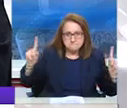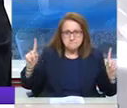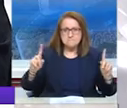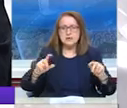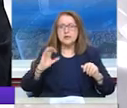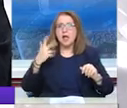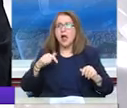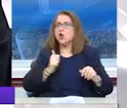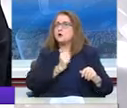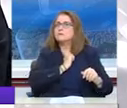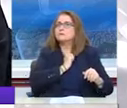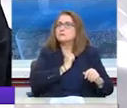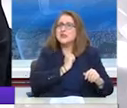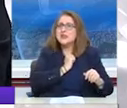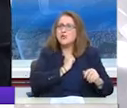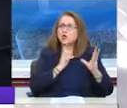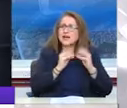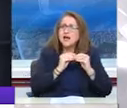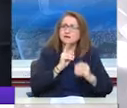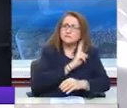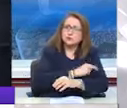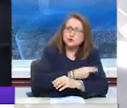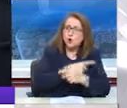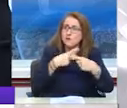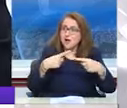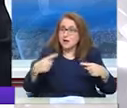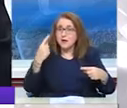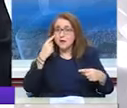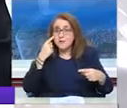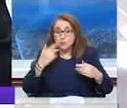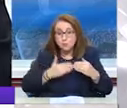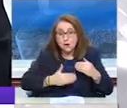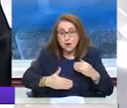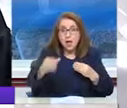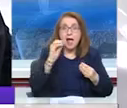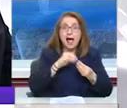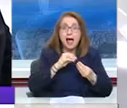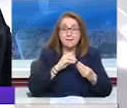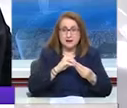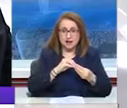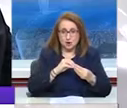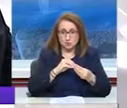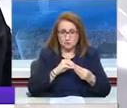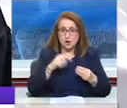δευτεροβάθμια ιδιωτική περίθαλψη. Πώς εξειδικεύονται αυτά για τον Απρίλιο, τονίζω, ποιοι δηλαδή